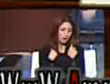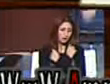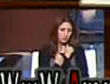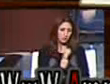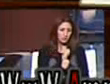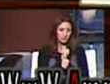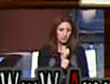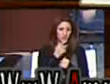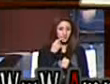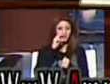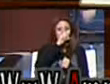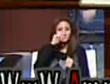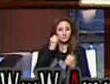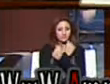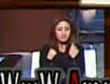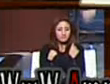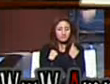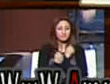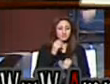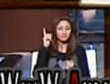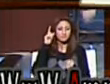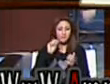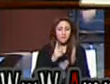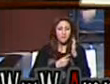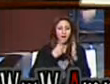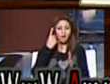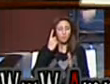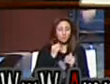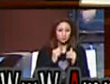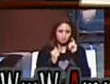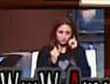في تحف نادره لانهم كانوا من هواه جمع التحف النادره.